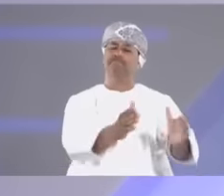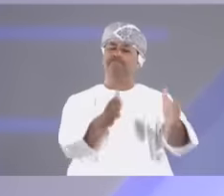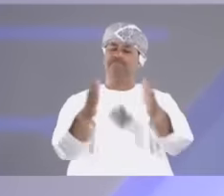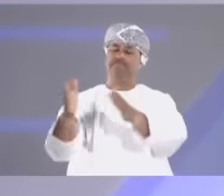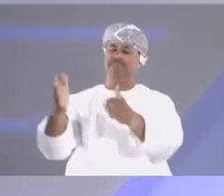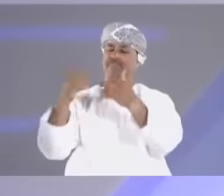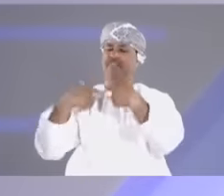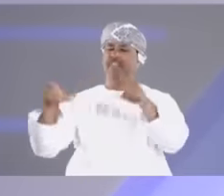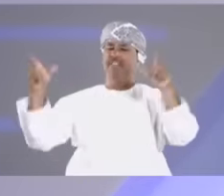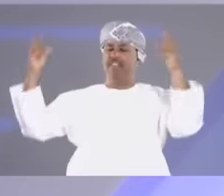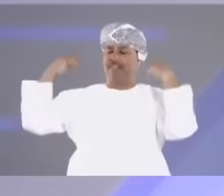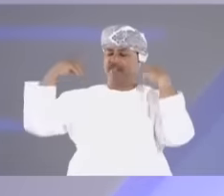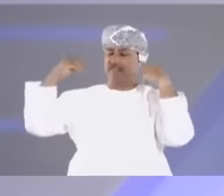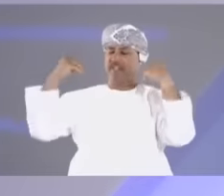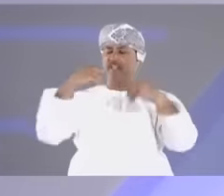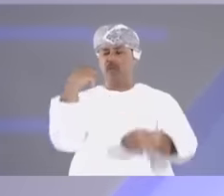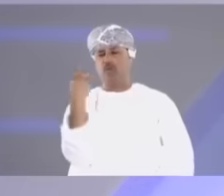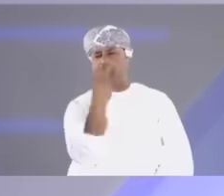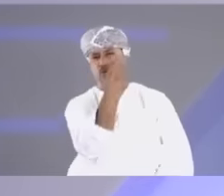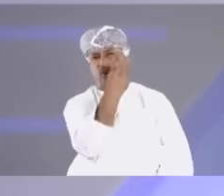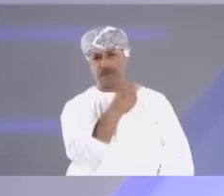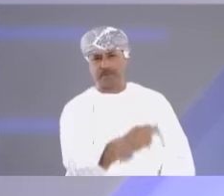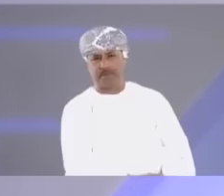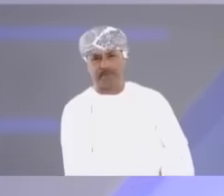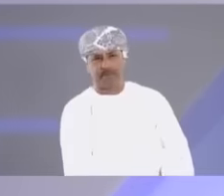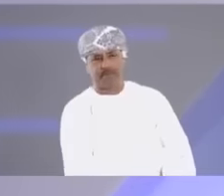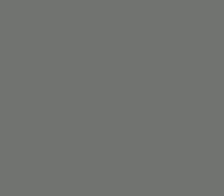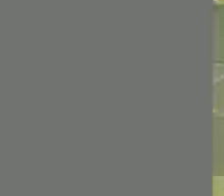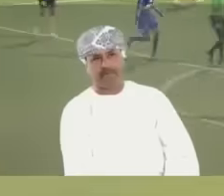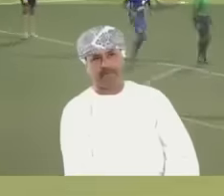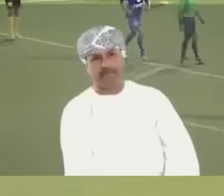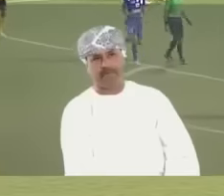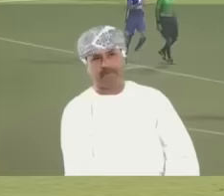وفي النشرة الرياضية تتابعون: